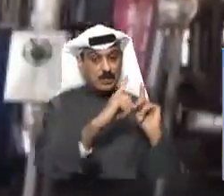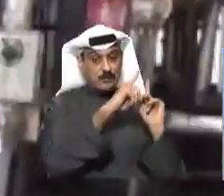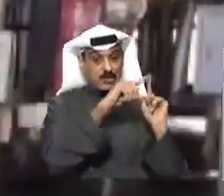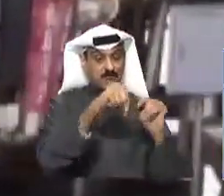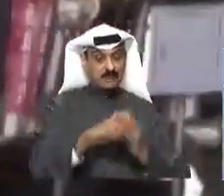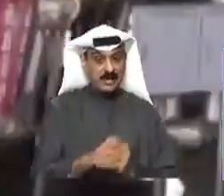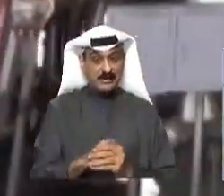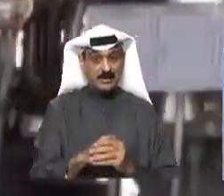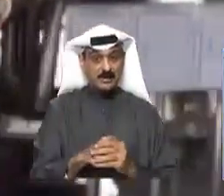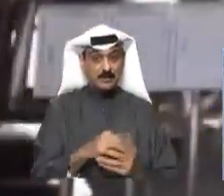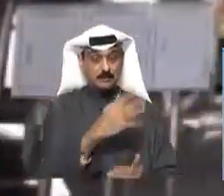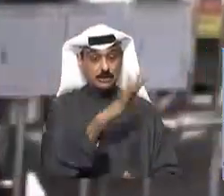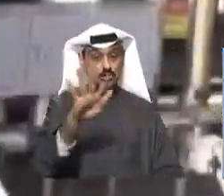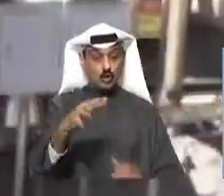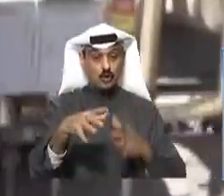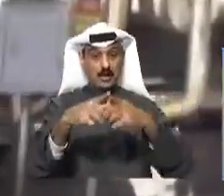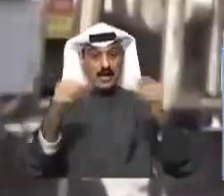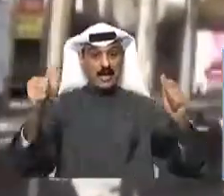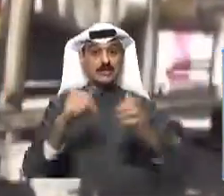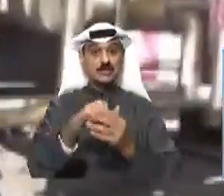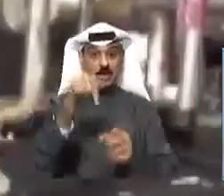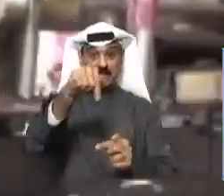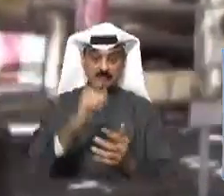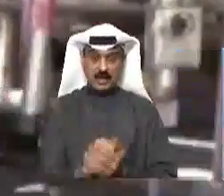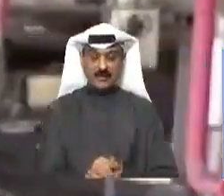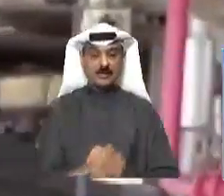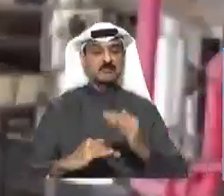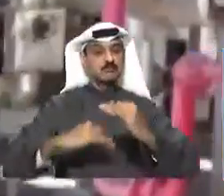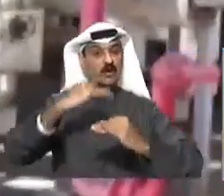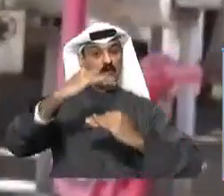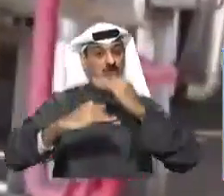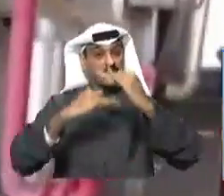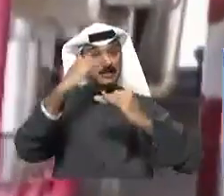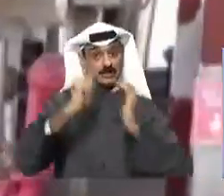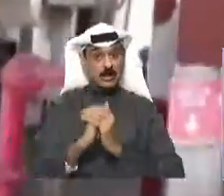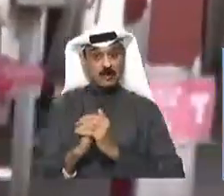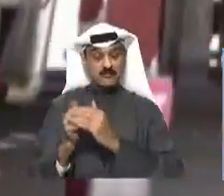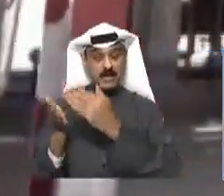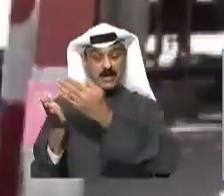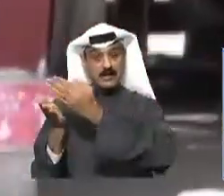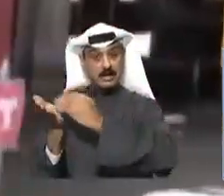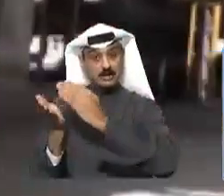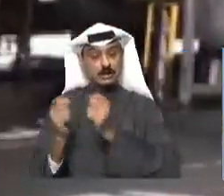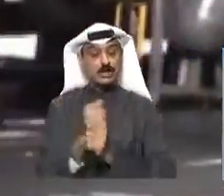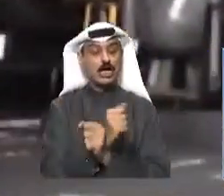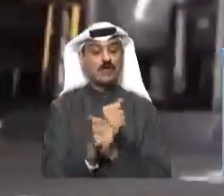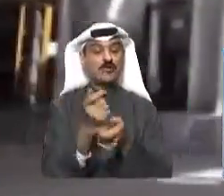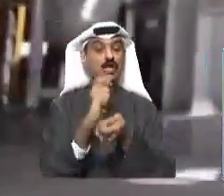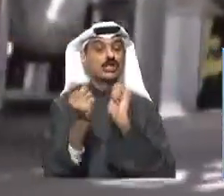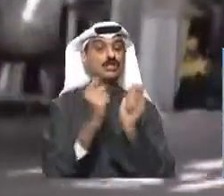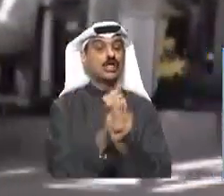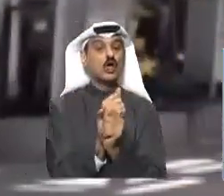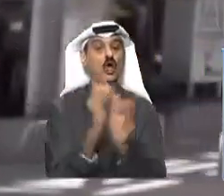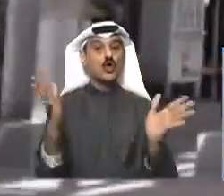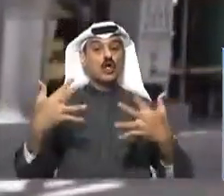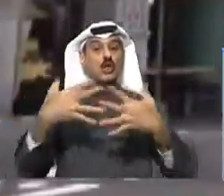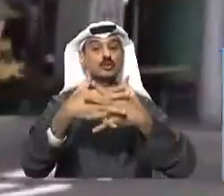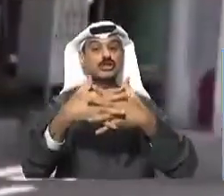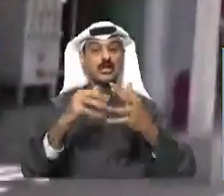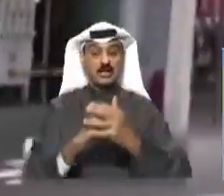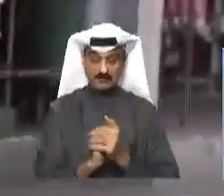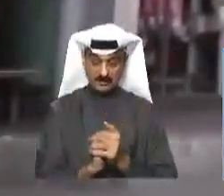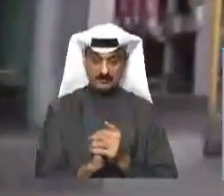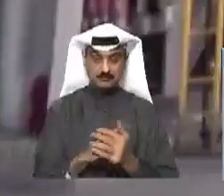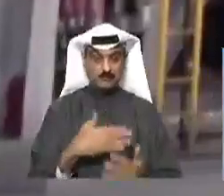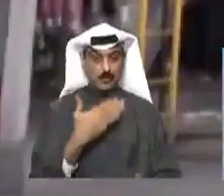الخليجية إبراز ثقل اقتصادات دولها بإقامة منطقة تجارة حرة مشتركة معها،